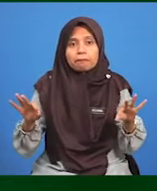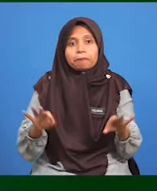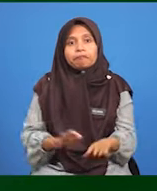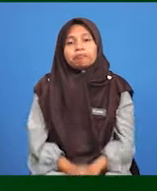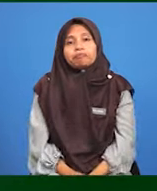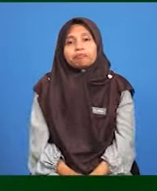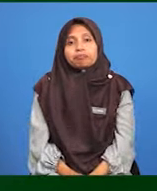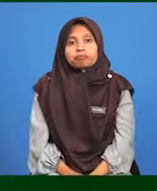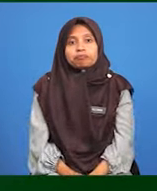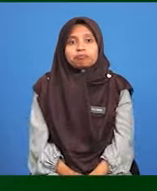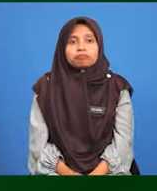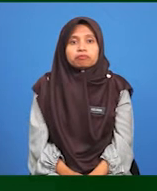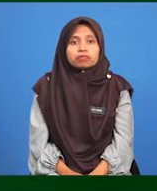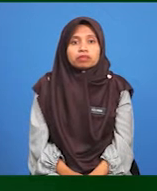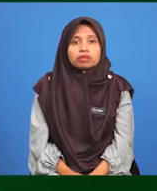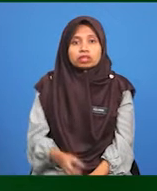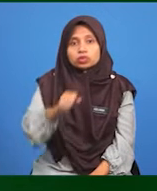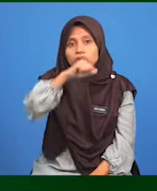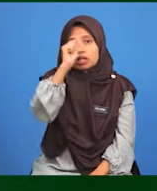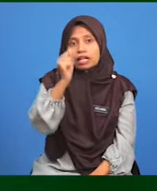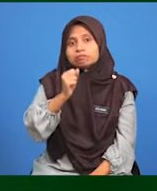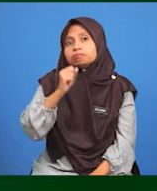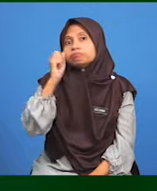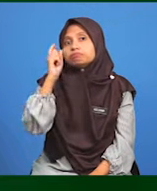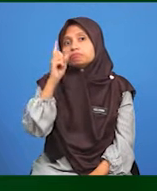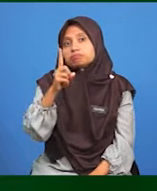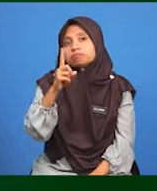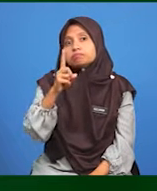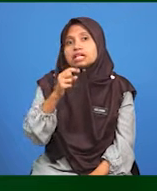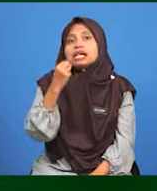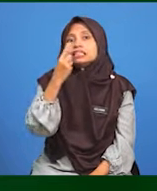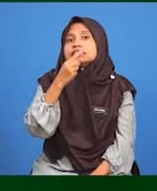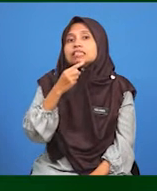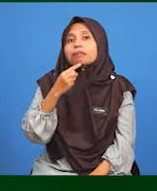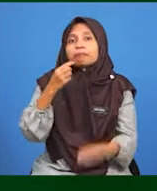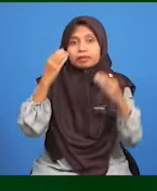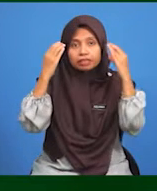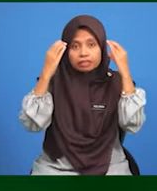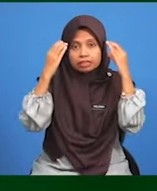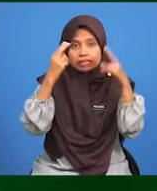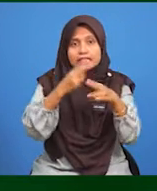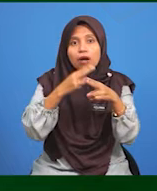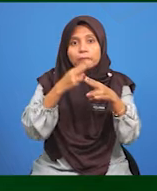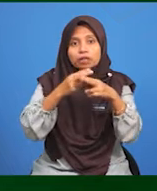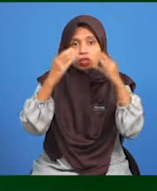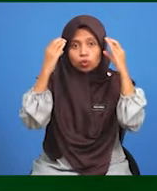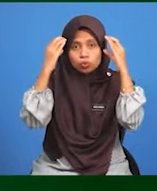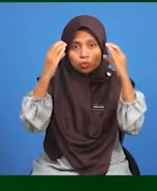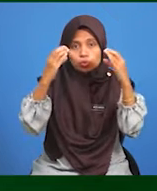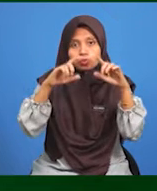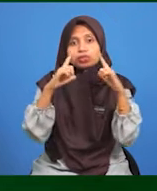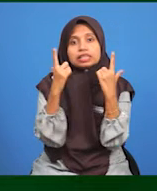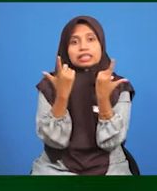dalam ayat soalan pertama siapa nama guru